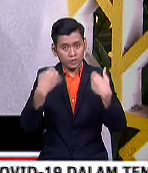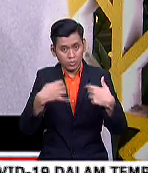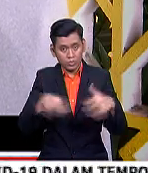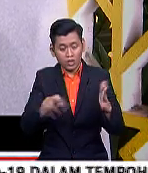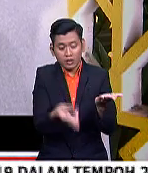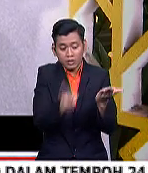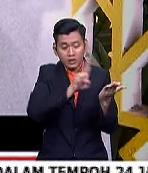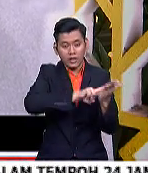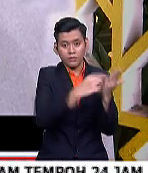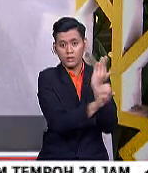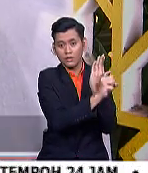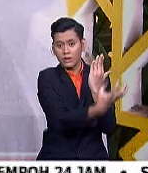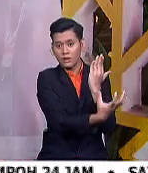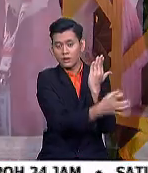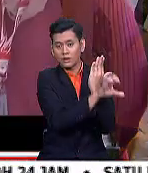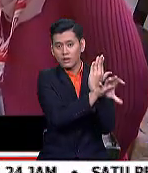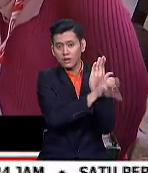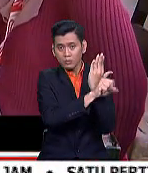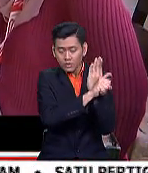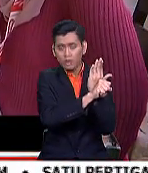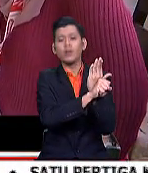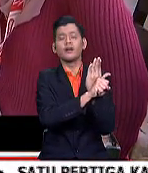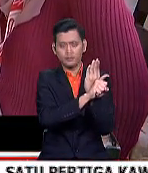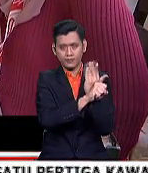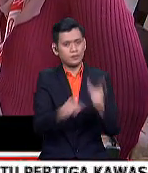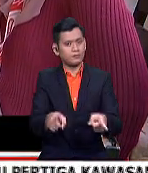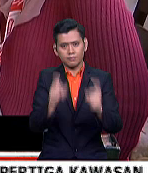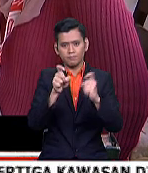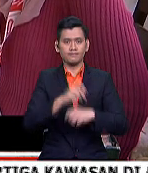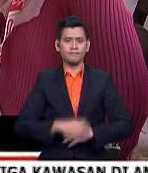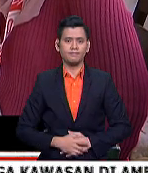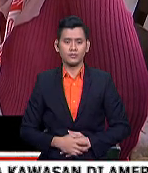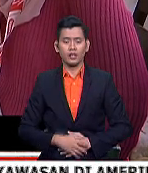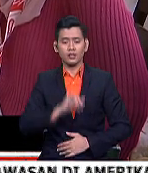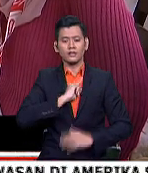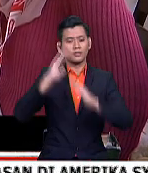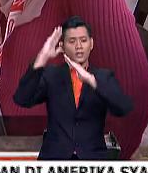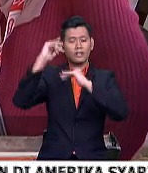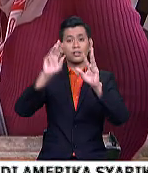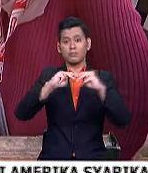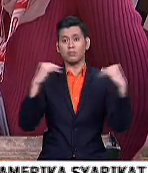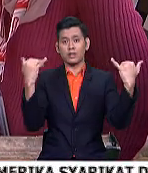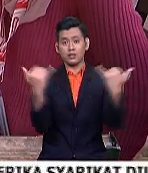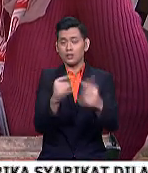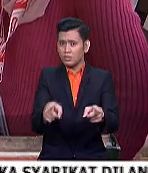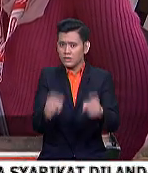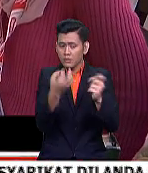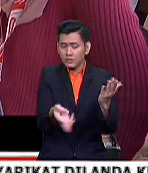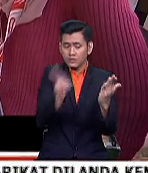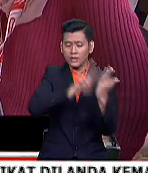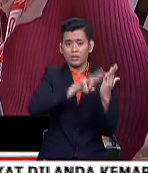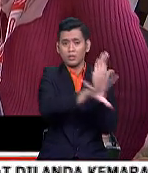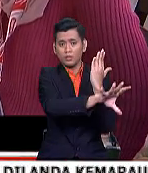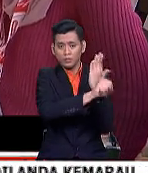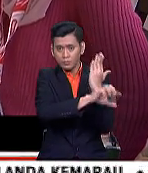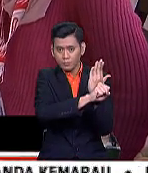Buat lebih cepat ni KS. Saya harap masyarakat tu pakat-pakat lah dasar Malaysia Sejahtera untuk kita buat